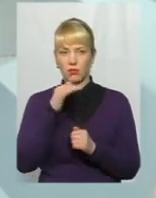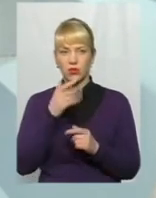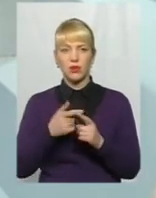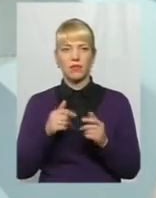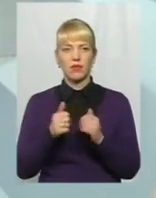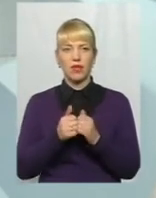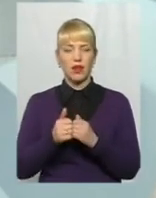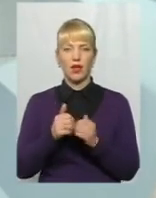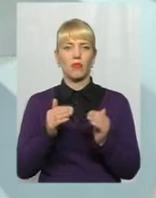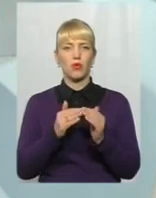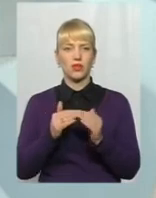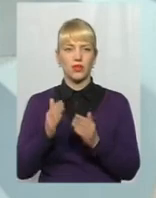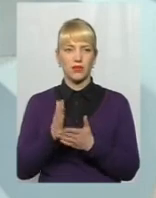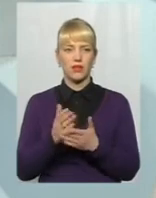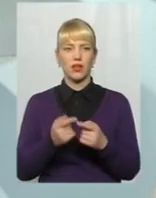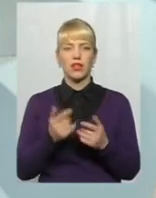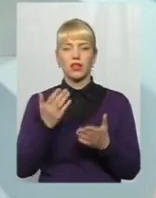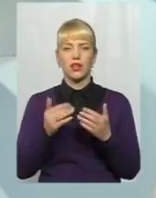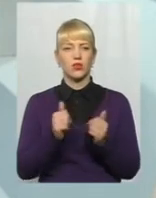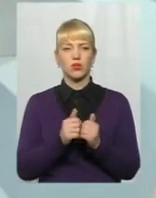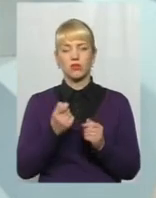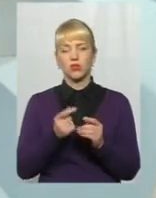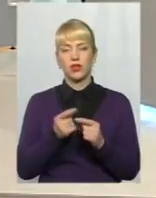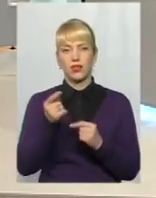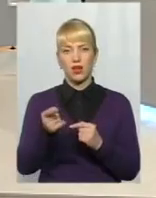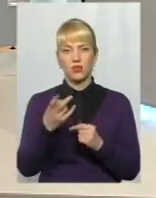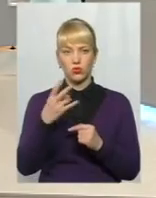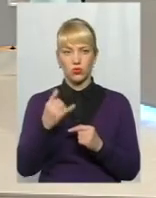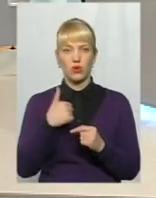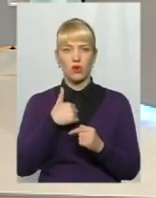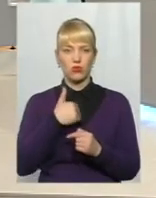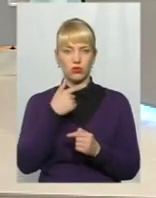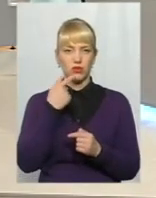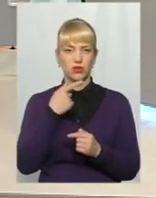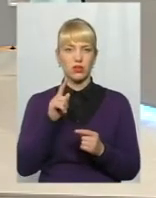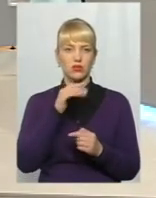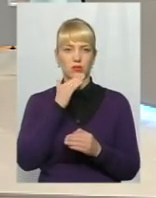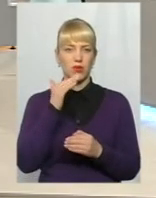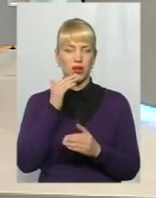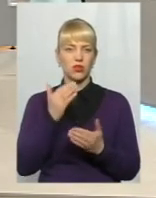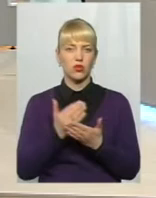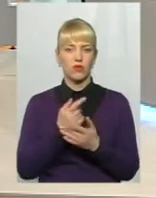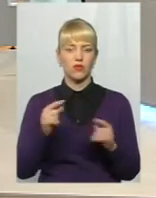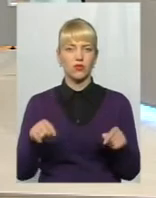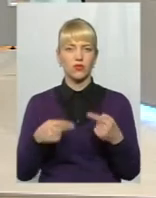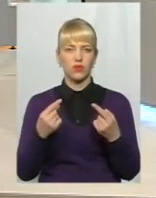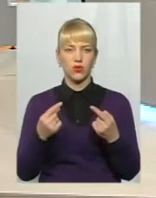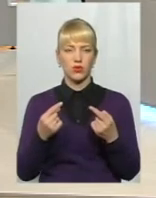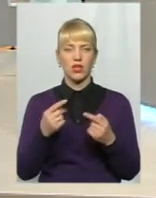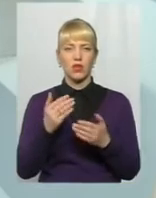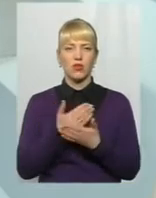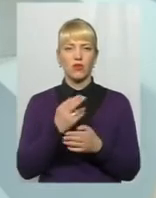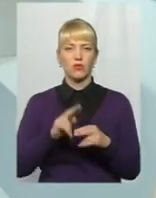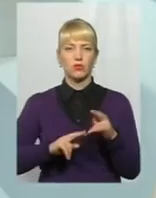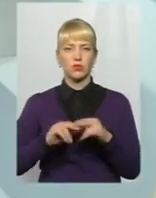облаштовані, якщо не поряд, то трішки далі. Але я хочу сказати, що досить багато новостворених, верніше,